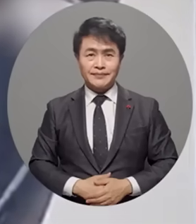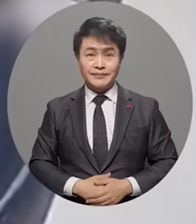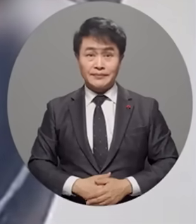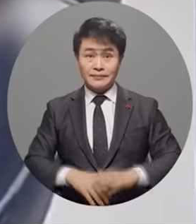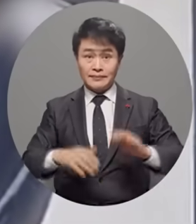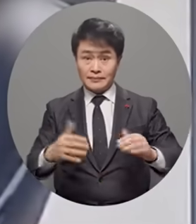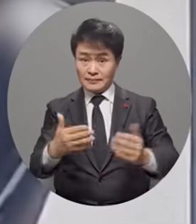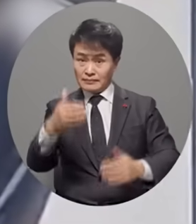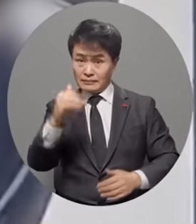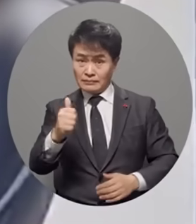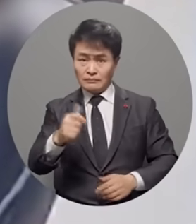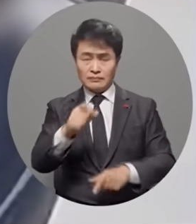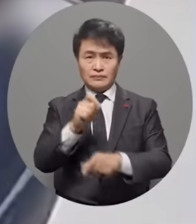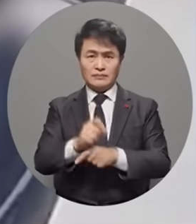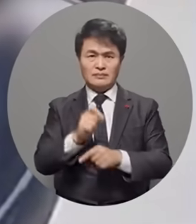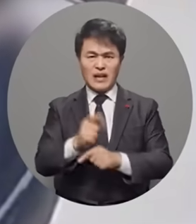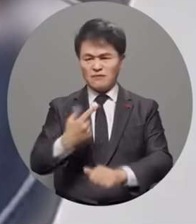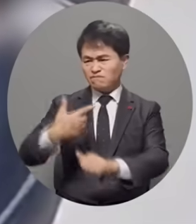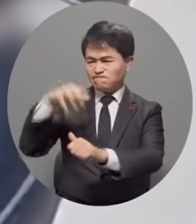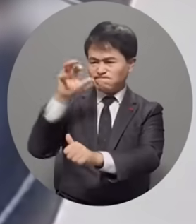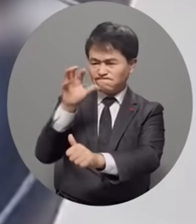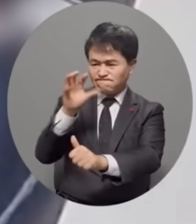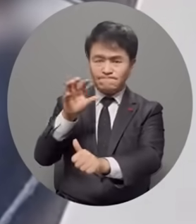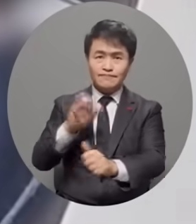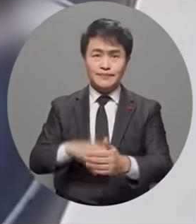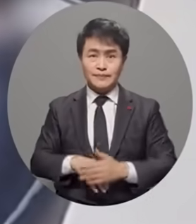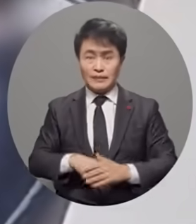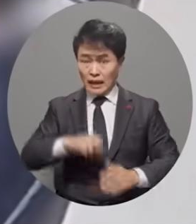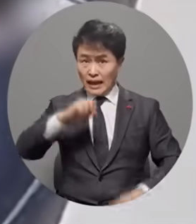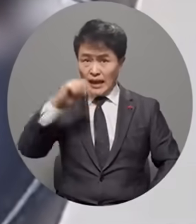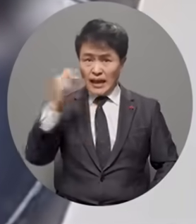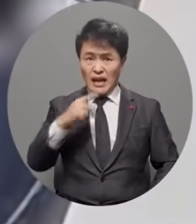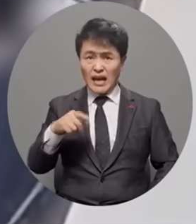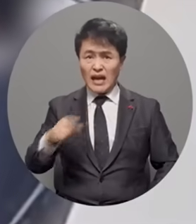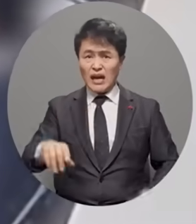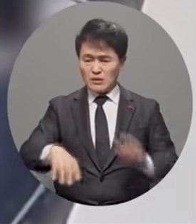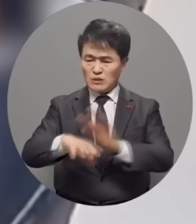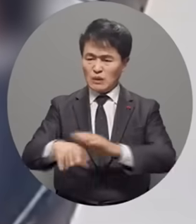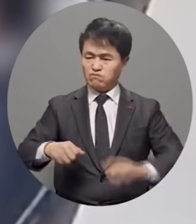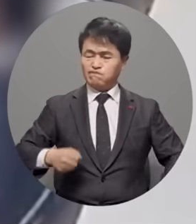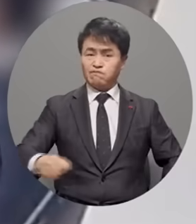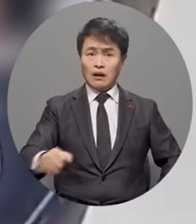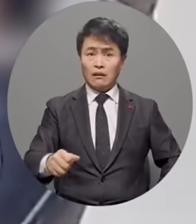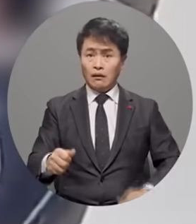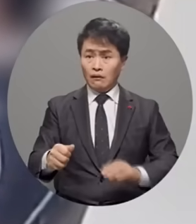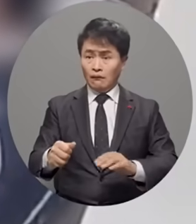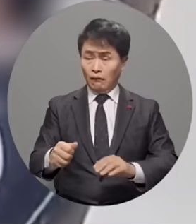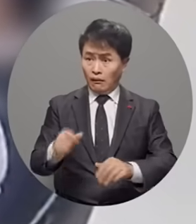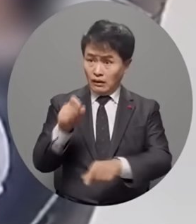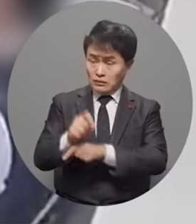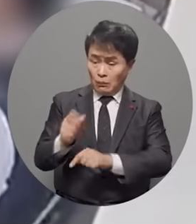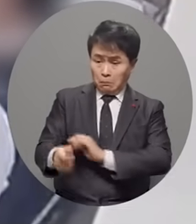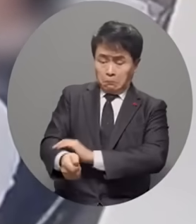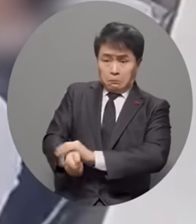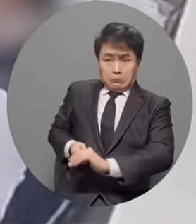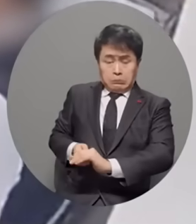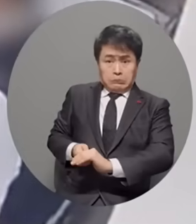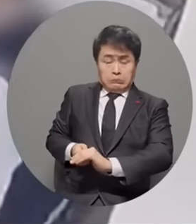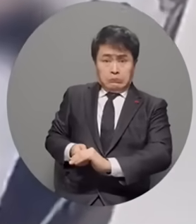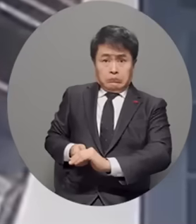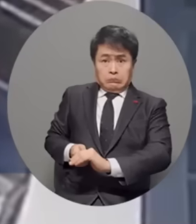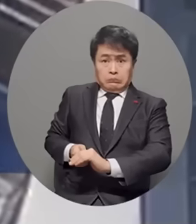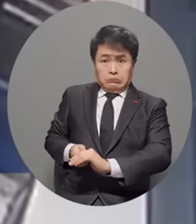팀장 앞에 불려온 직원이 야단을 맞고 있습니다. 갑자기 아랫도리로 손을 뻗자 직원은 뒷걸음질 치며 몸을